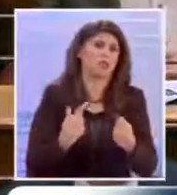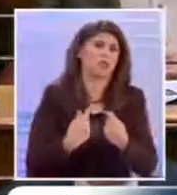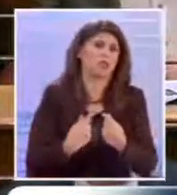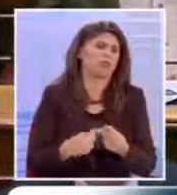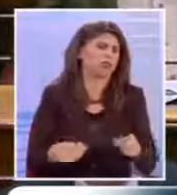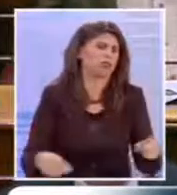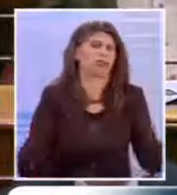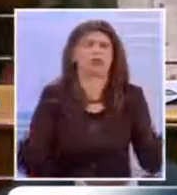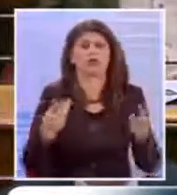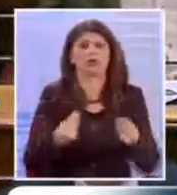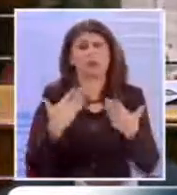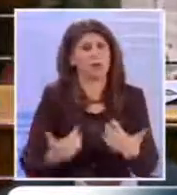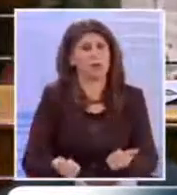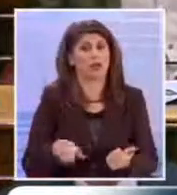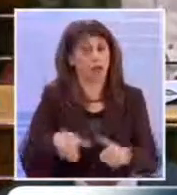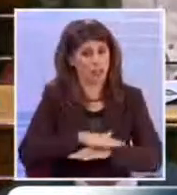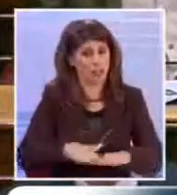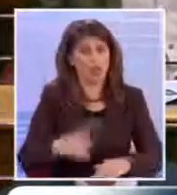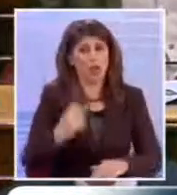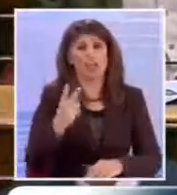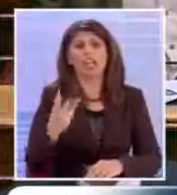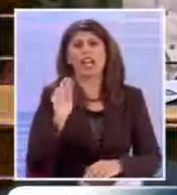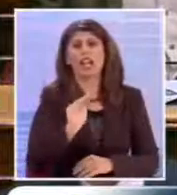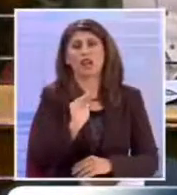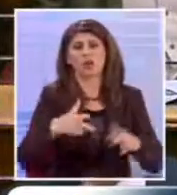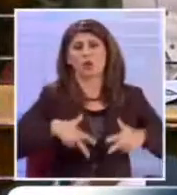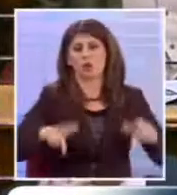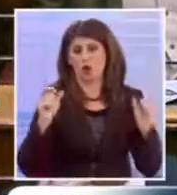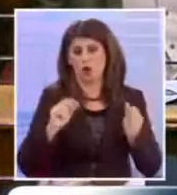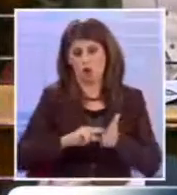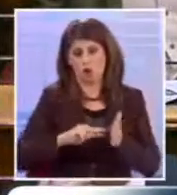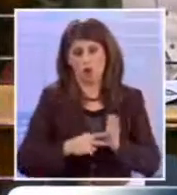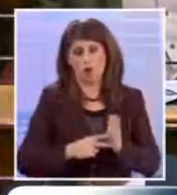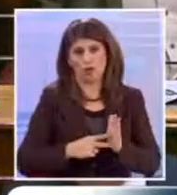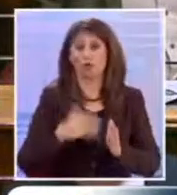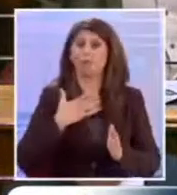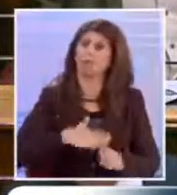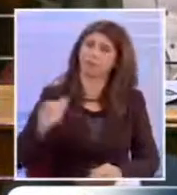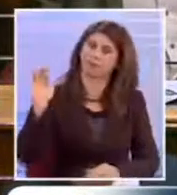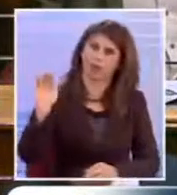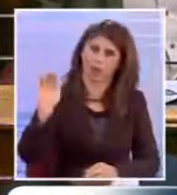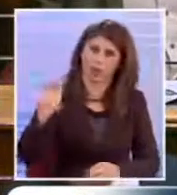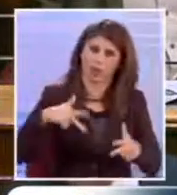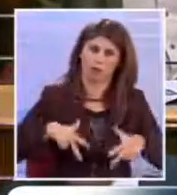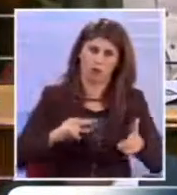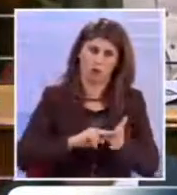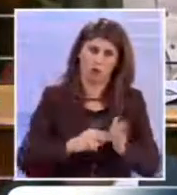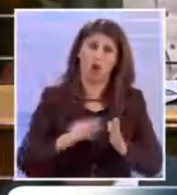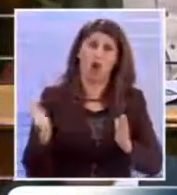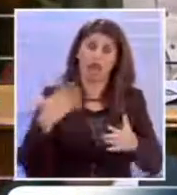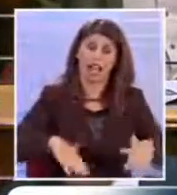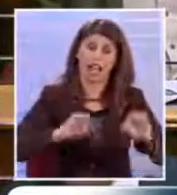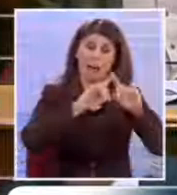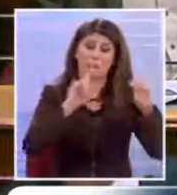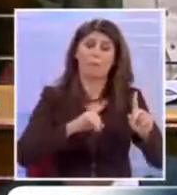Κλείνω, κύριε Πρόεδρε, θέτοντας 2-3 ερωτήματα στον Υπουργό Οικονομικών. Θέλω να το ρωτήσω, όταν ξεκίνησε η